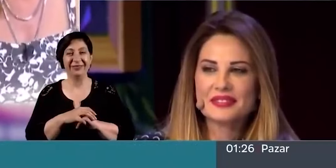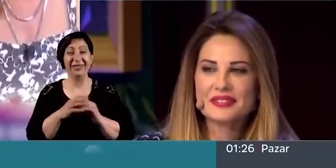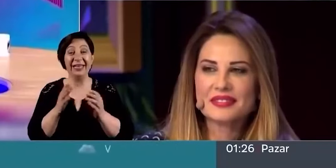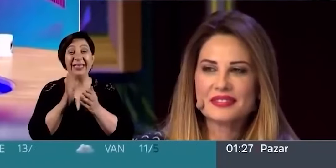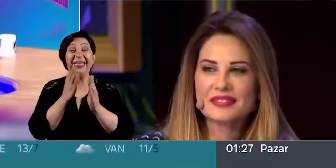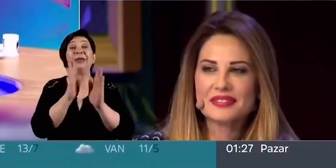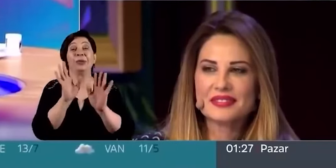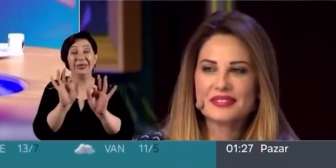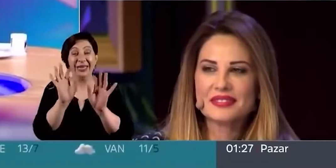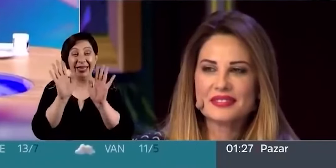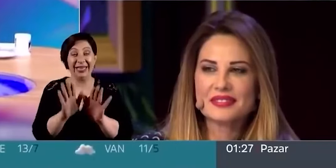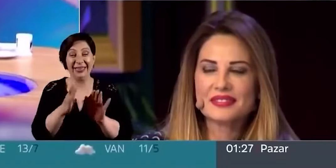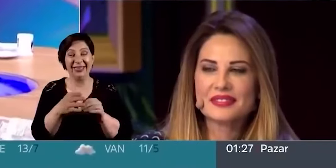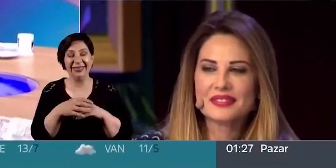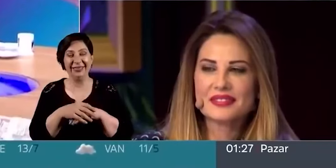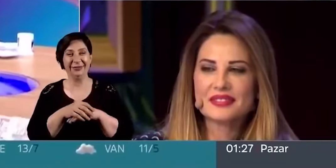Gidemiyoruz zaten.